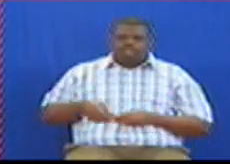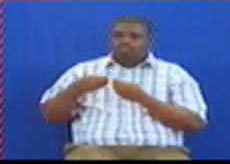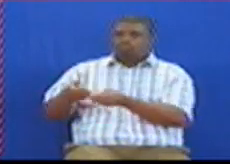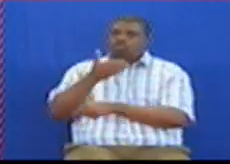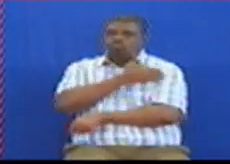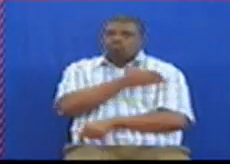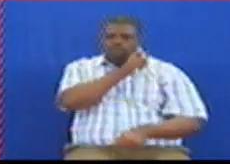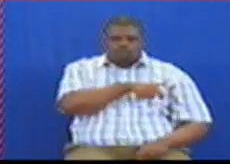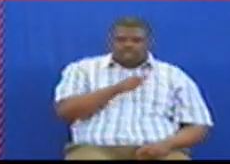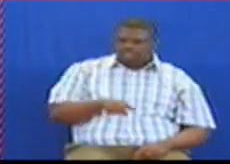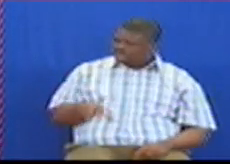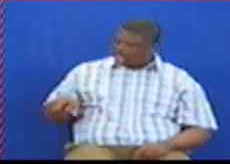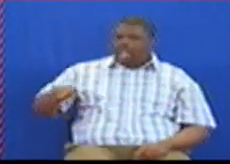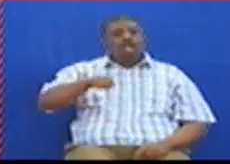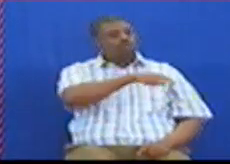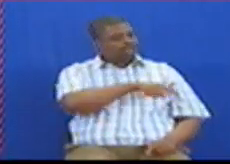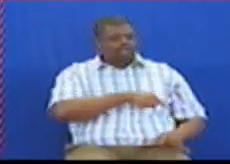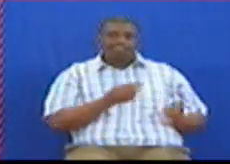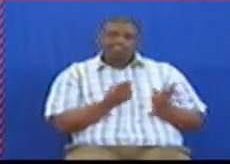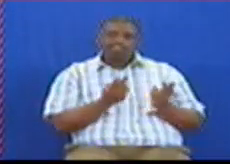wananchi wale. Lakini kwenye eneo la afya